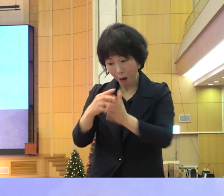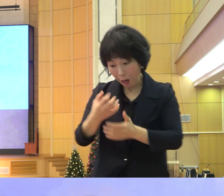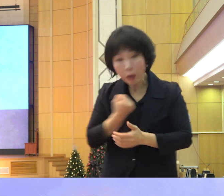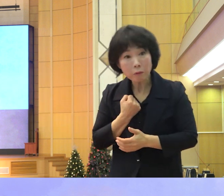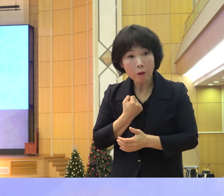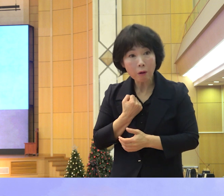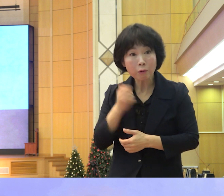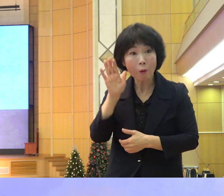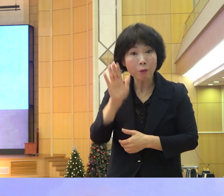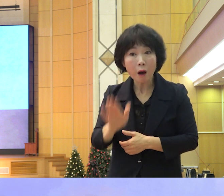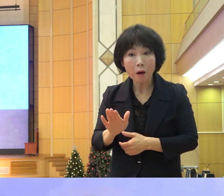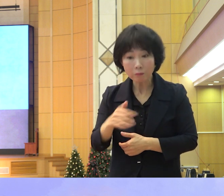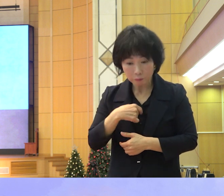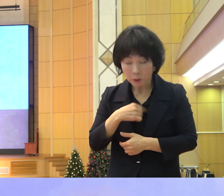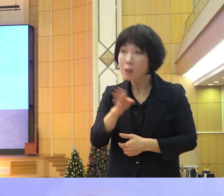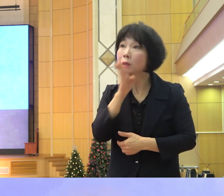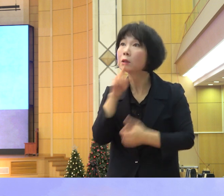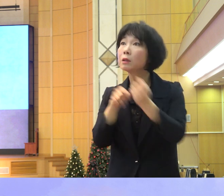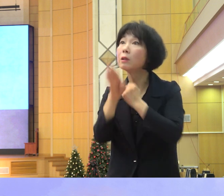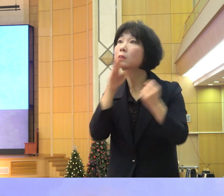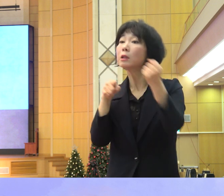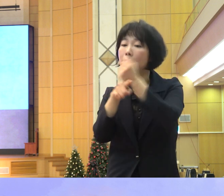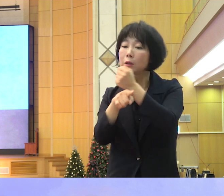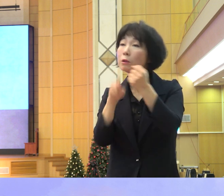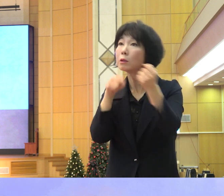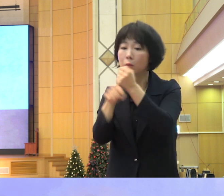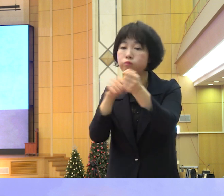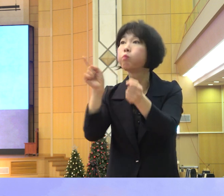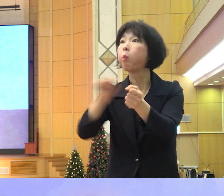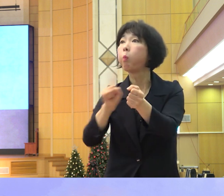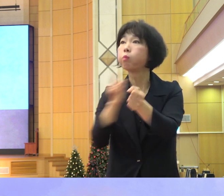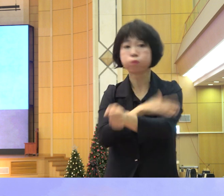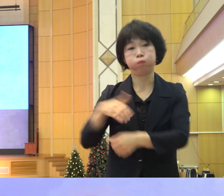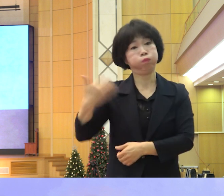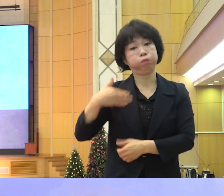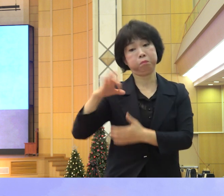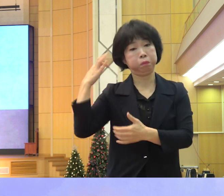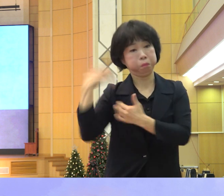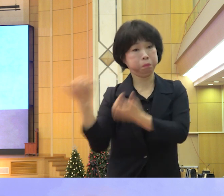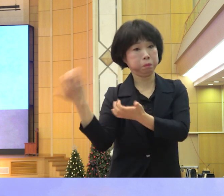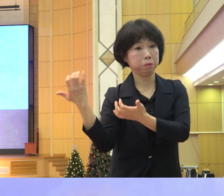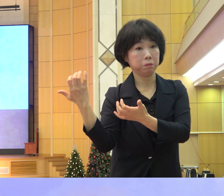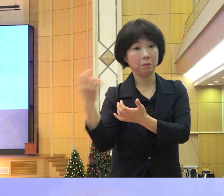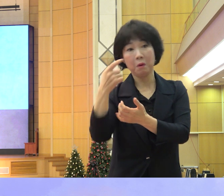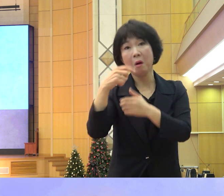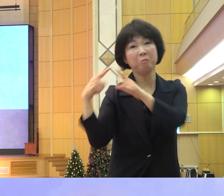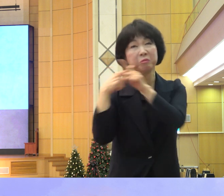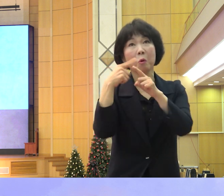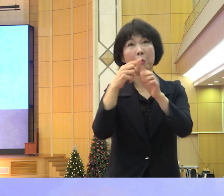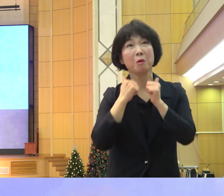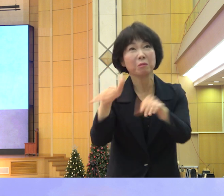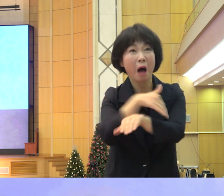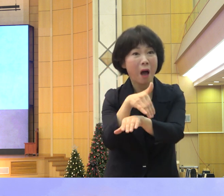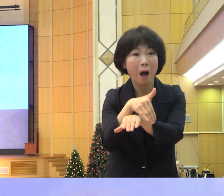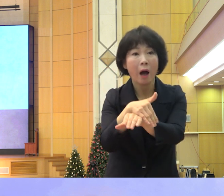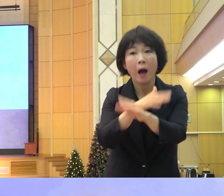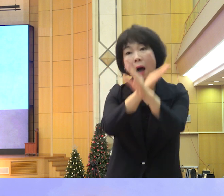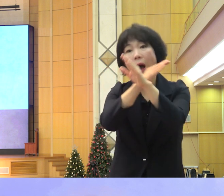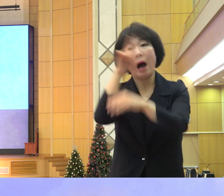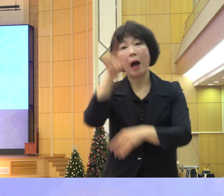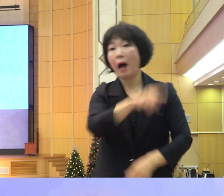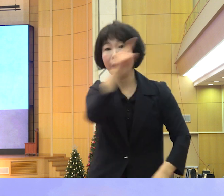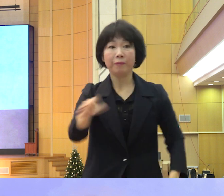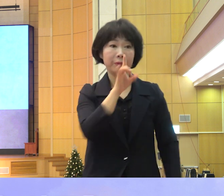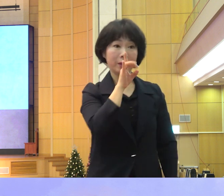물어보면 진리가 뭔지도 모르고 살아가는 사람이, 그리고 교회 다니는 사람이 많아요. 저는